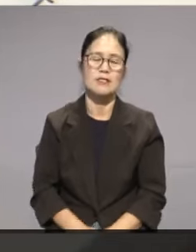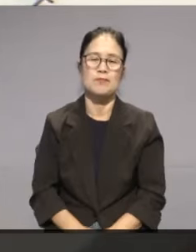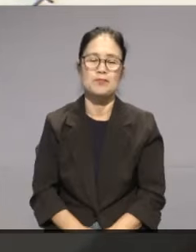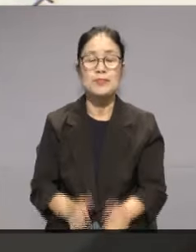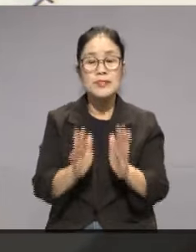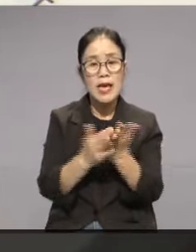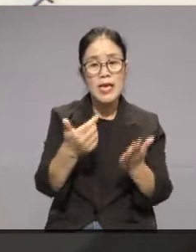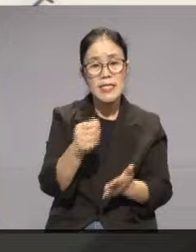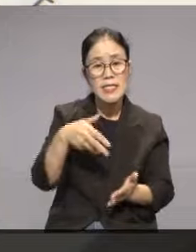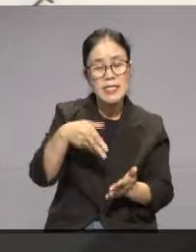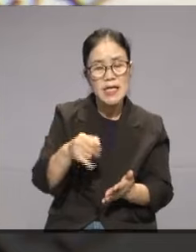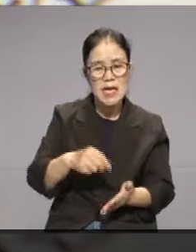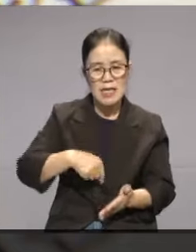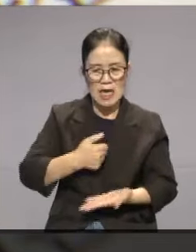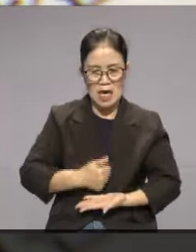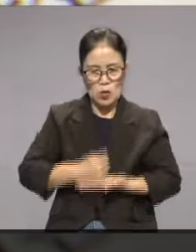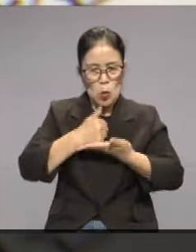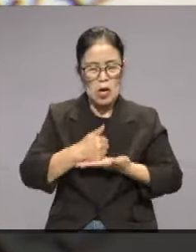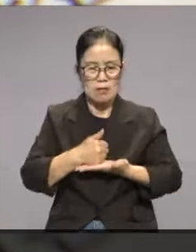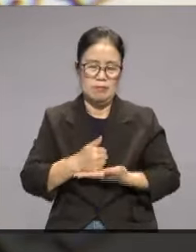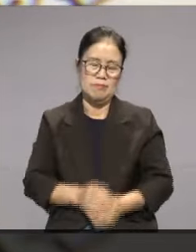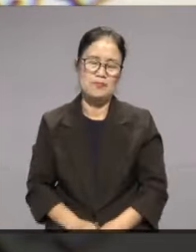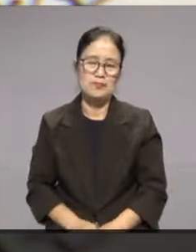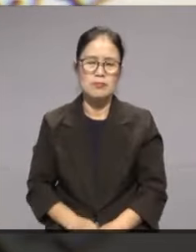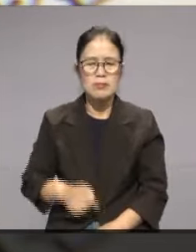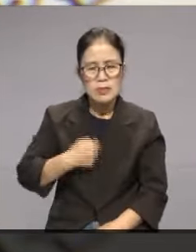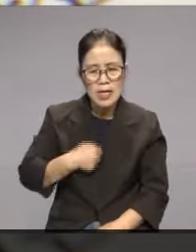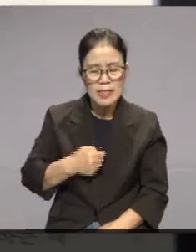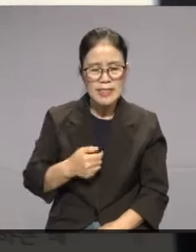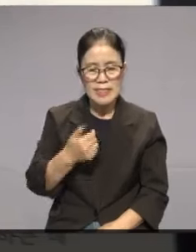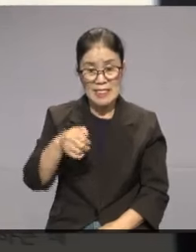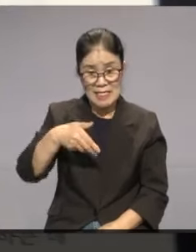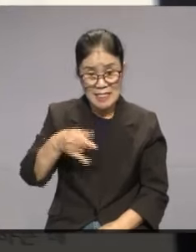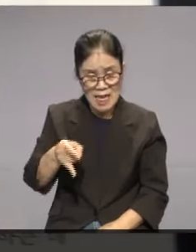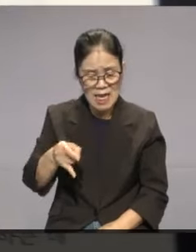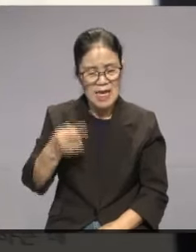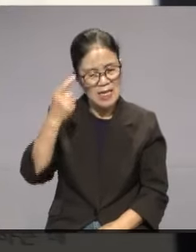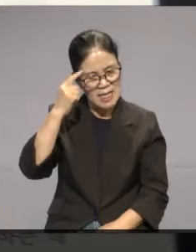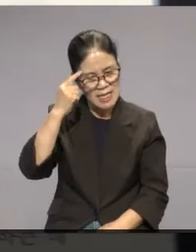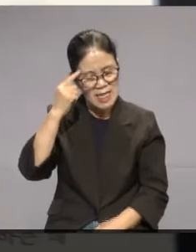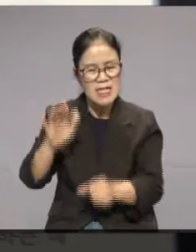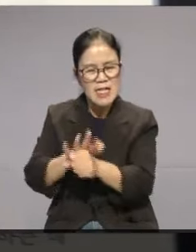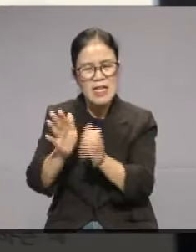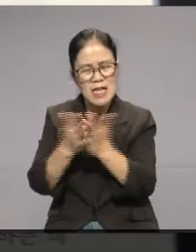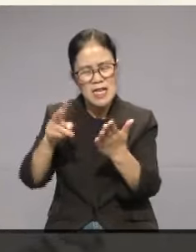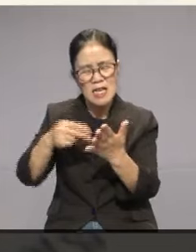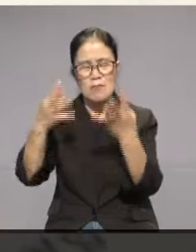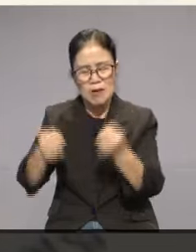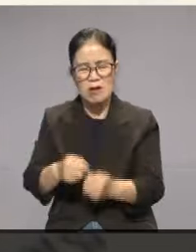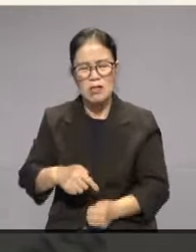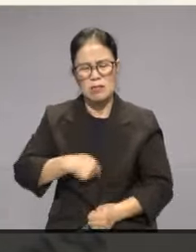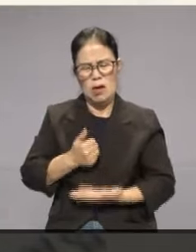책 니체의 자존감 수업입니다. 스스로를 니체 애독자라고 칭하는 저자. 자존감이 낮아지기